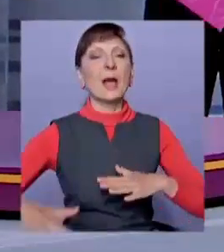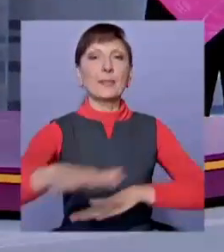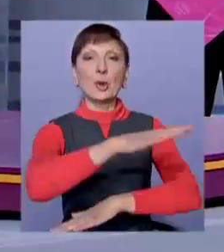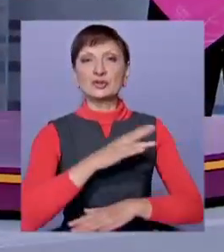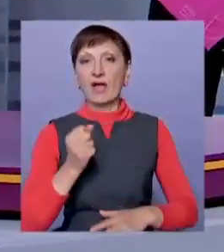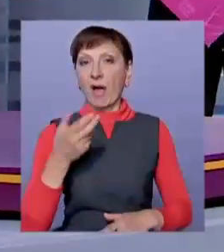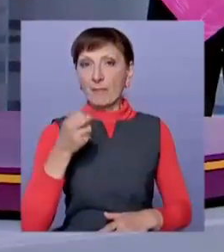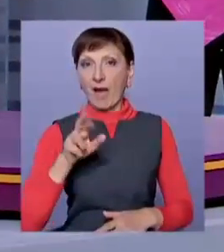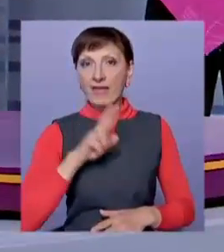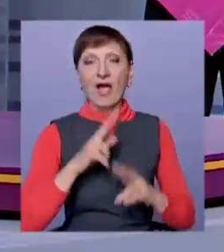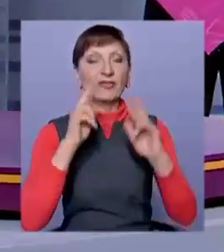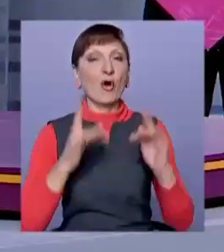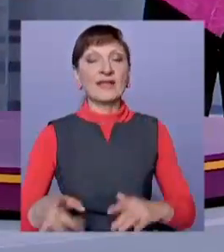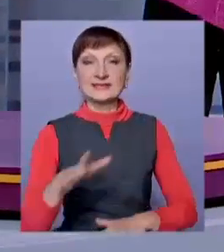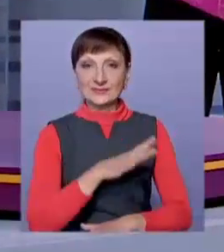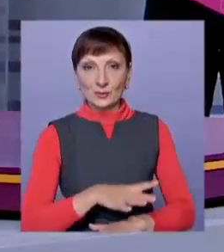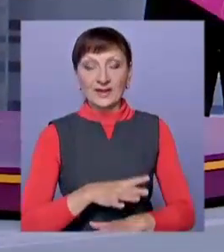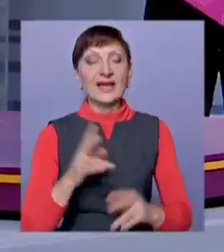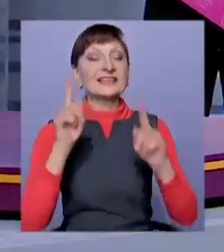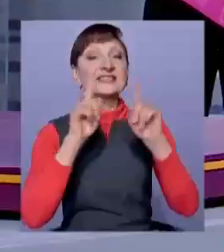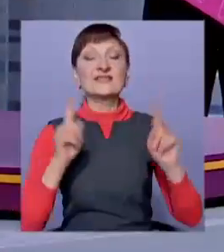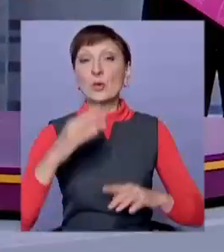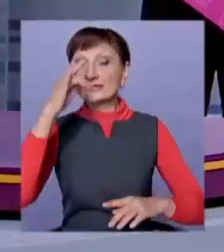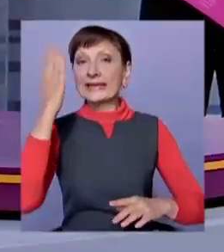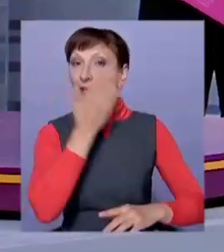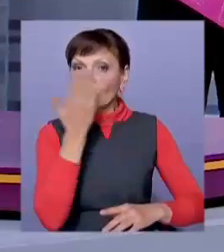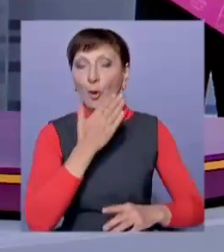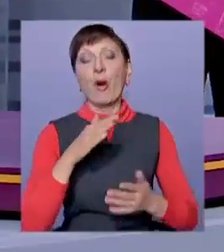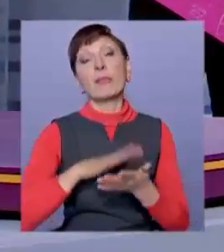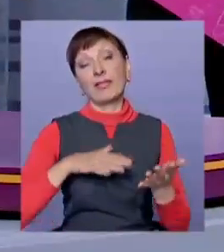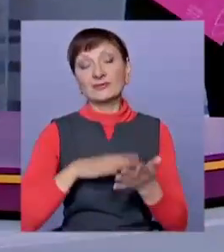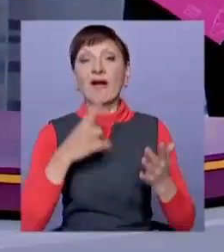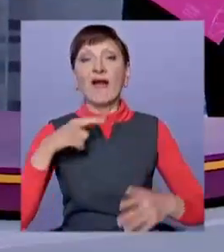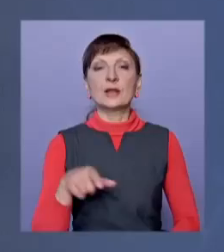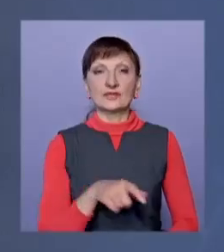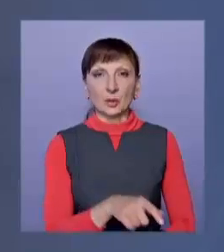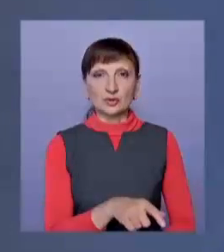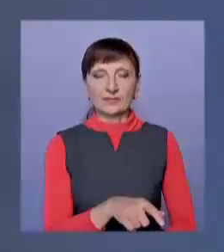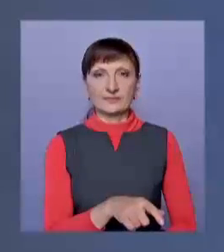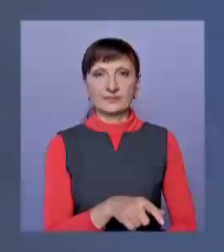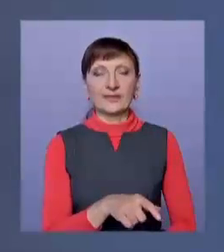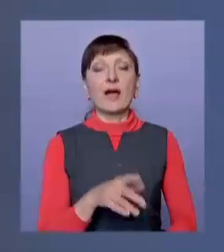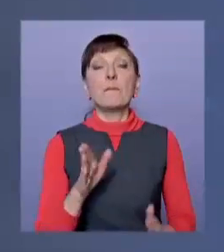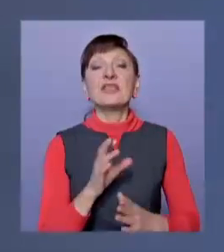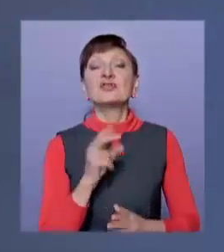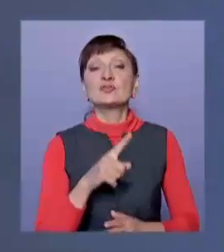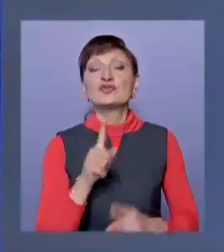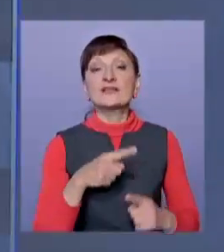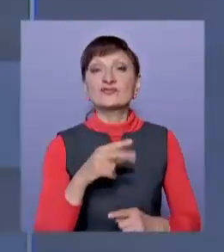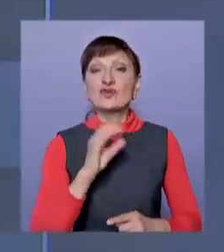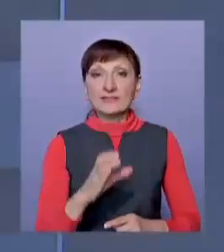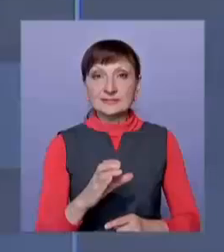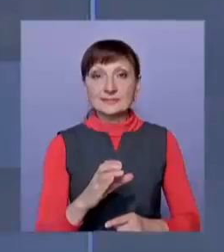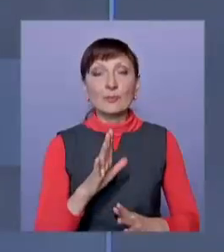Абая перед Дворцом Республики, где звезды кино продолжают дефилировать по красной ковровой дорожке. Менее чем через час,